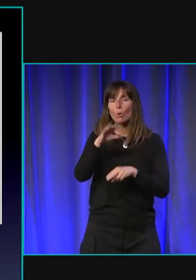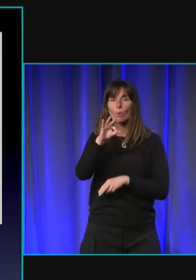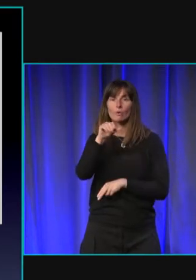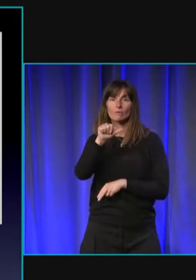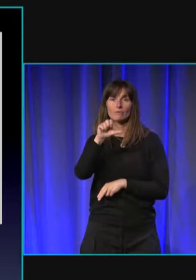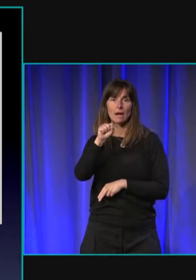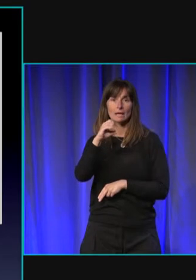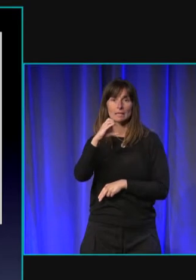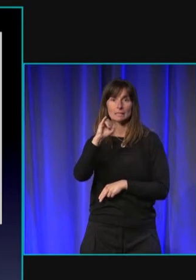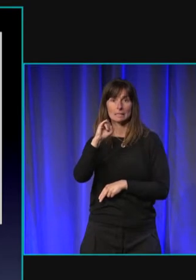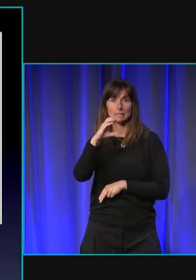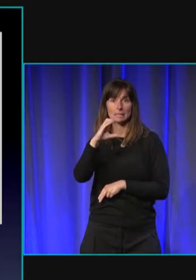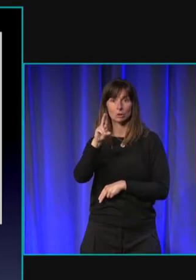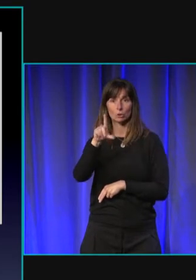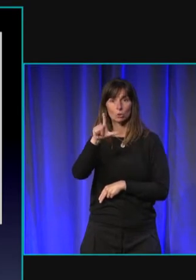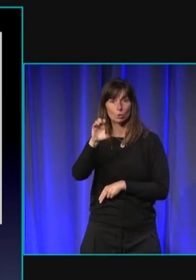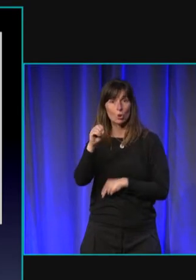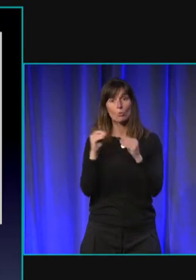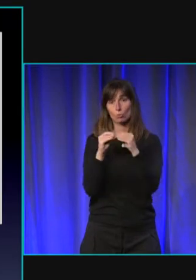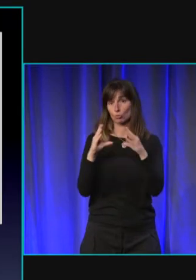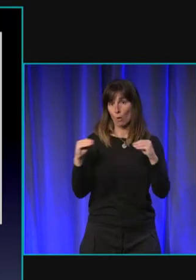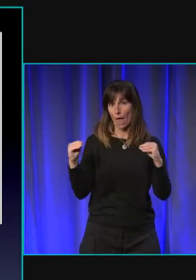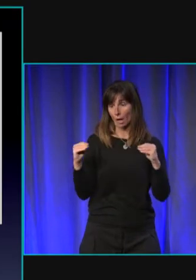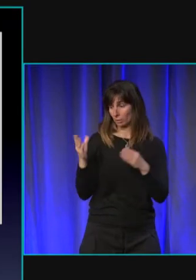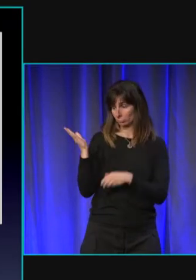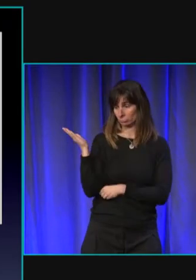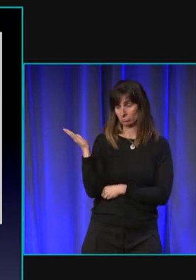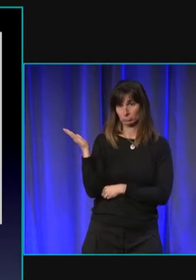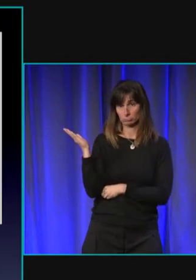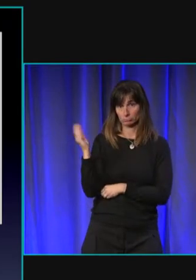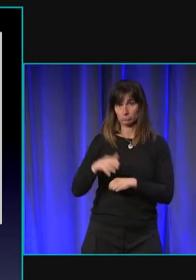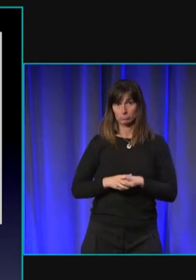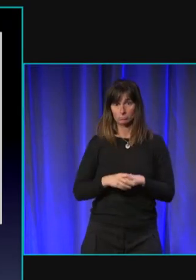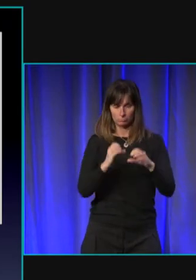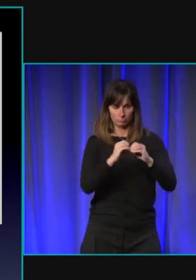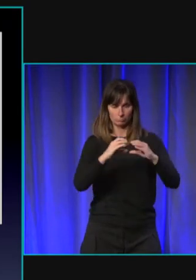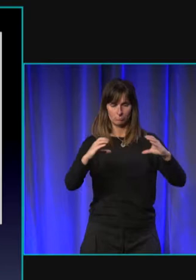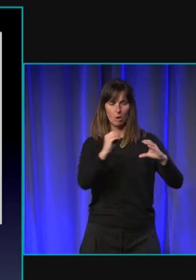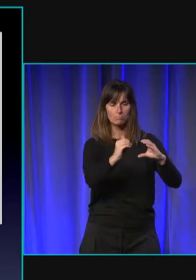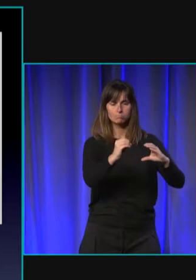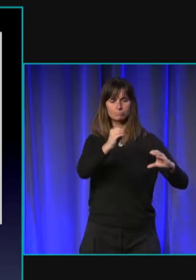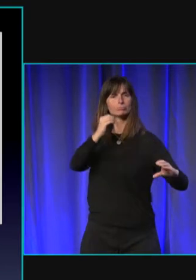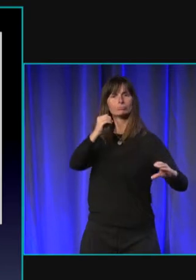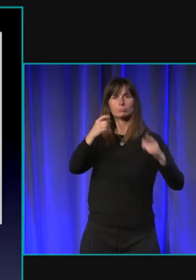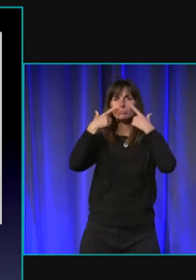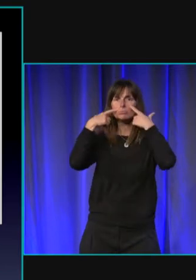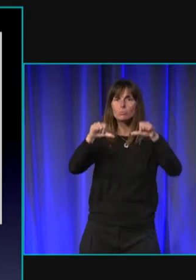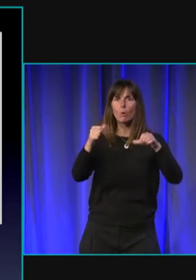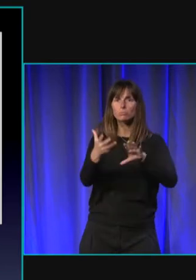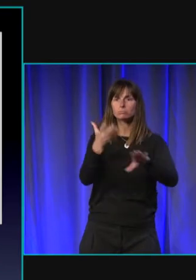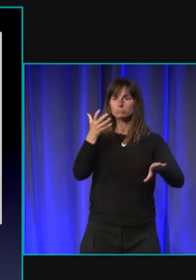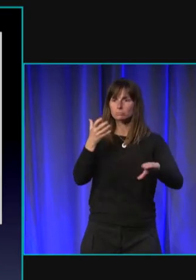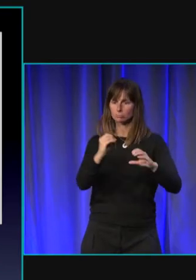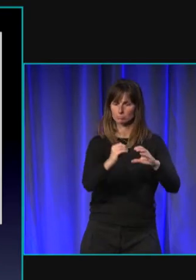des fascicules musculaires. Donc ici, vous avez un fascicule musculaire. Donc il y en a un qui a été sorti pour le mettre en évidence. Donc vous avez un fascicule